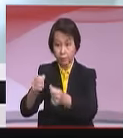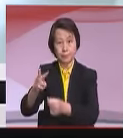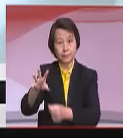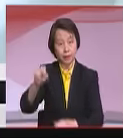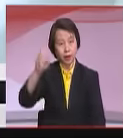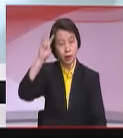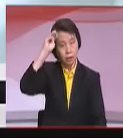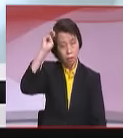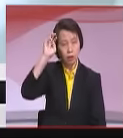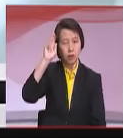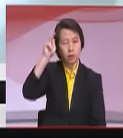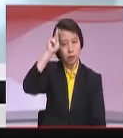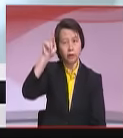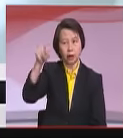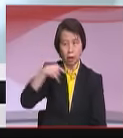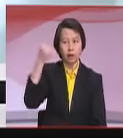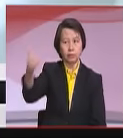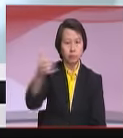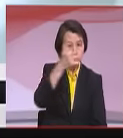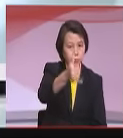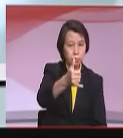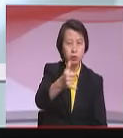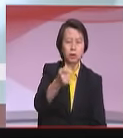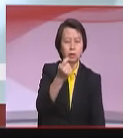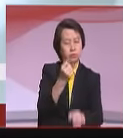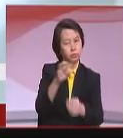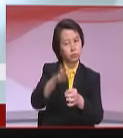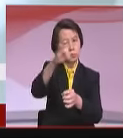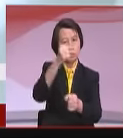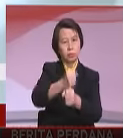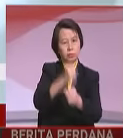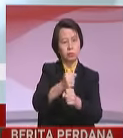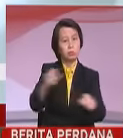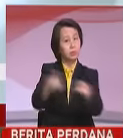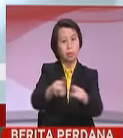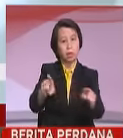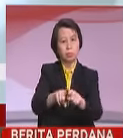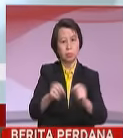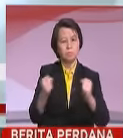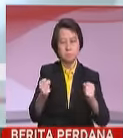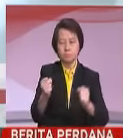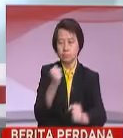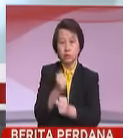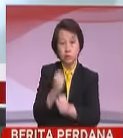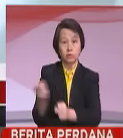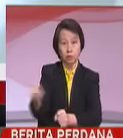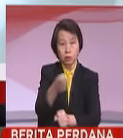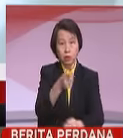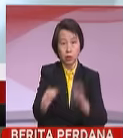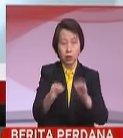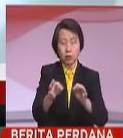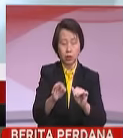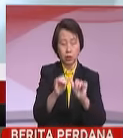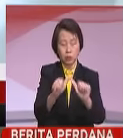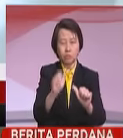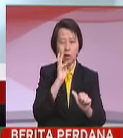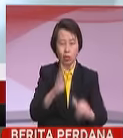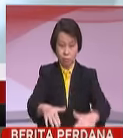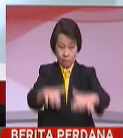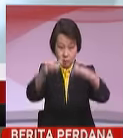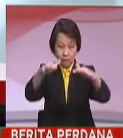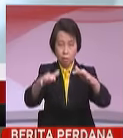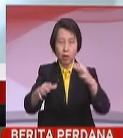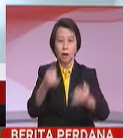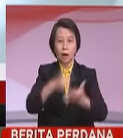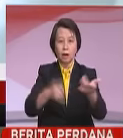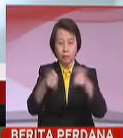pos mereka ditenggelami air, tapi semangat mereka tetap sama. Apa yang penting, jika pos ini tak dapat duduki, mereka akan keluar